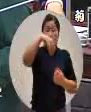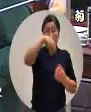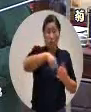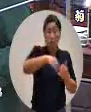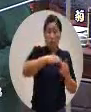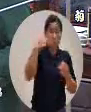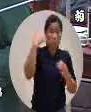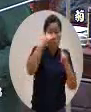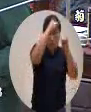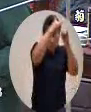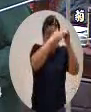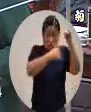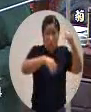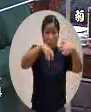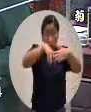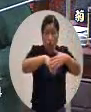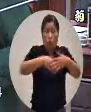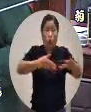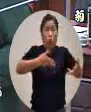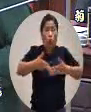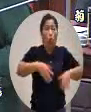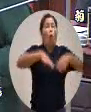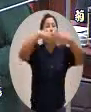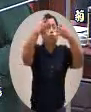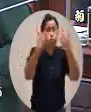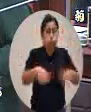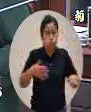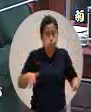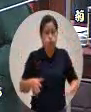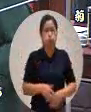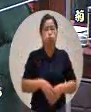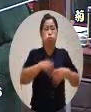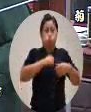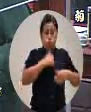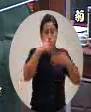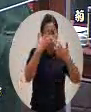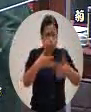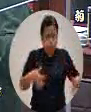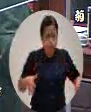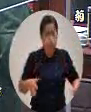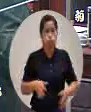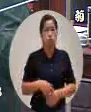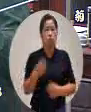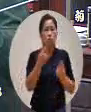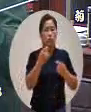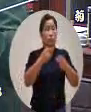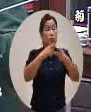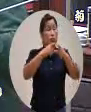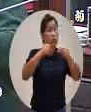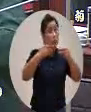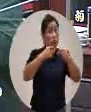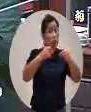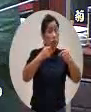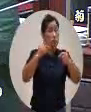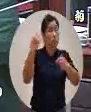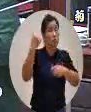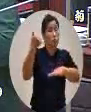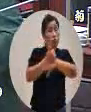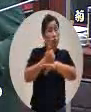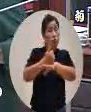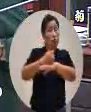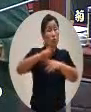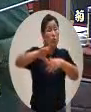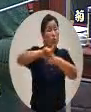歷史的過程有這塊的案我想很多很多可不可以說日本日據時代